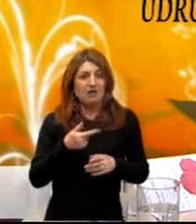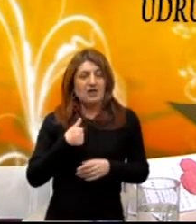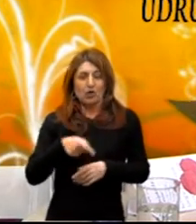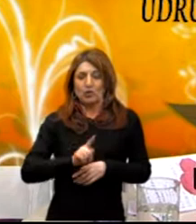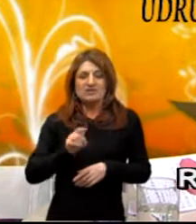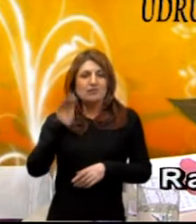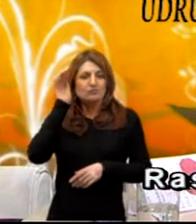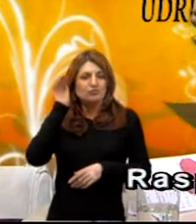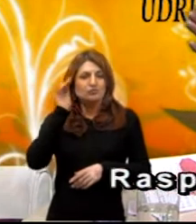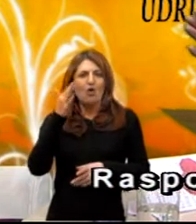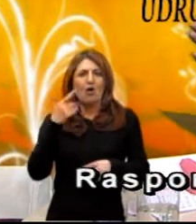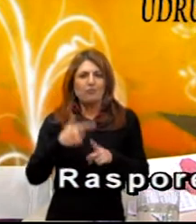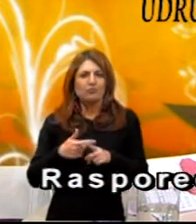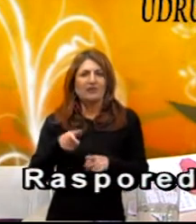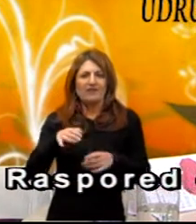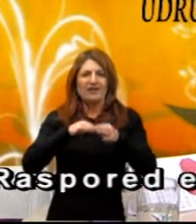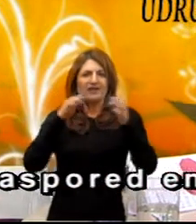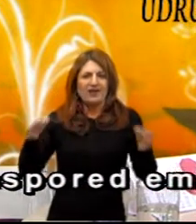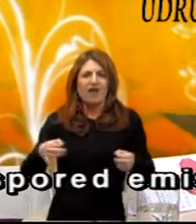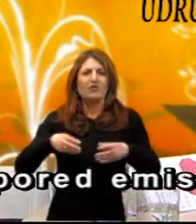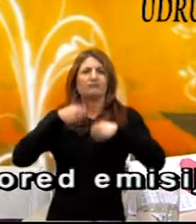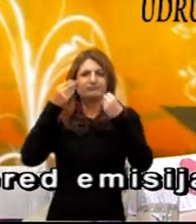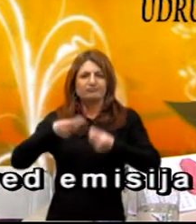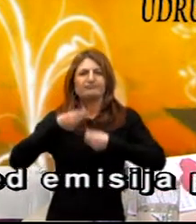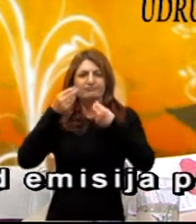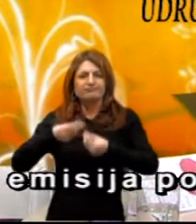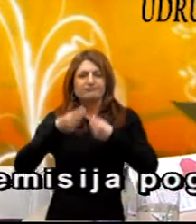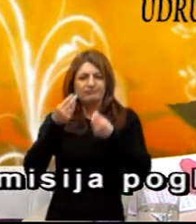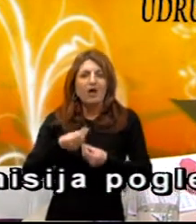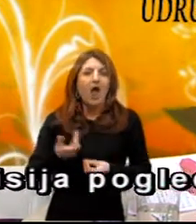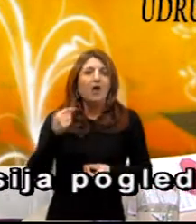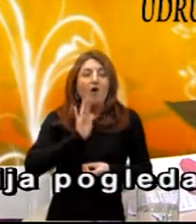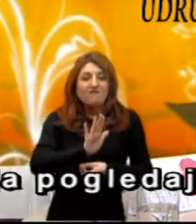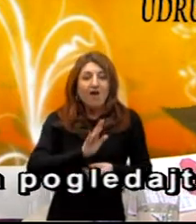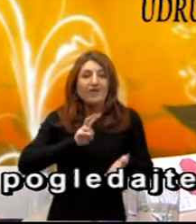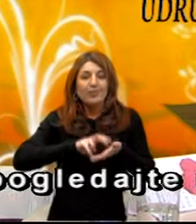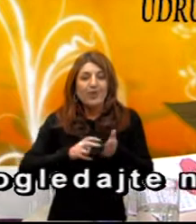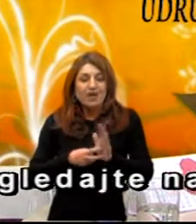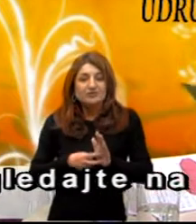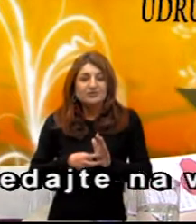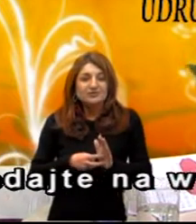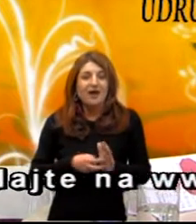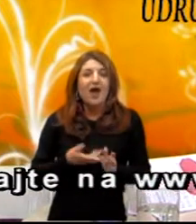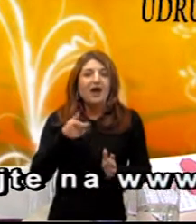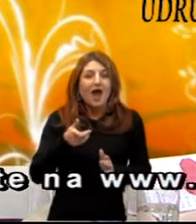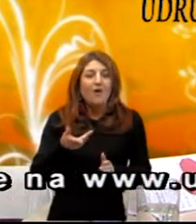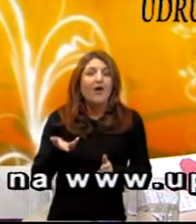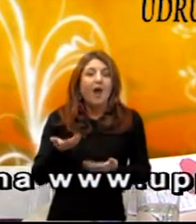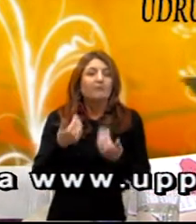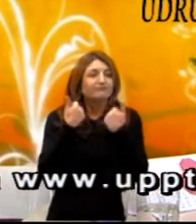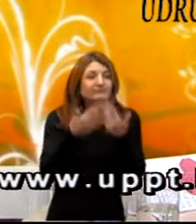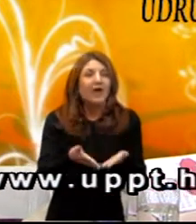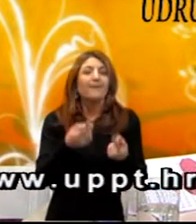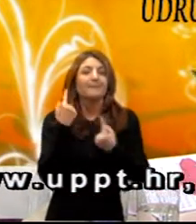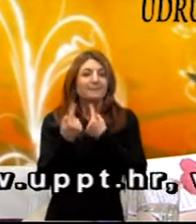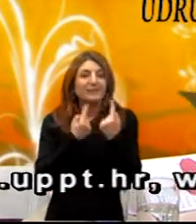još, koliko god ste vi bili možda u javnim medijima, tako, na taj način da nam dadnete priliku